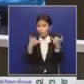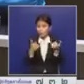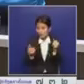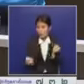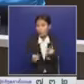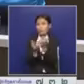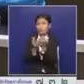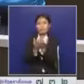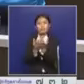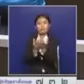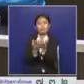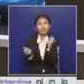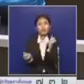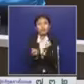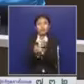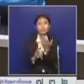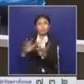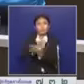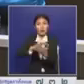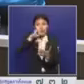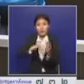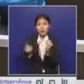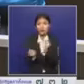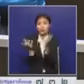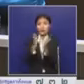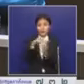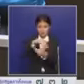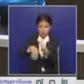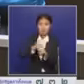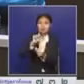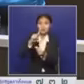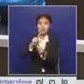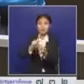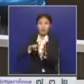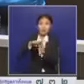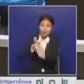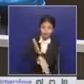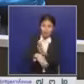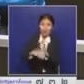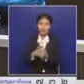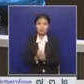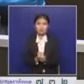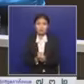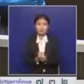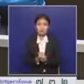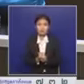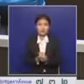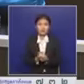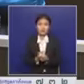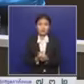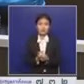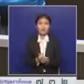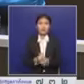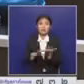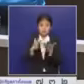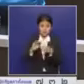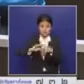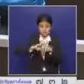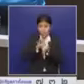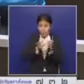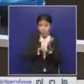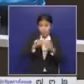เรื่องเศรษฐกิจการชุมนุมก็จะส่งผลในเรื่องของการป้องกันโควิดของรัฐบาลและหน่วยงาน